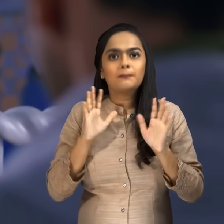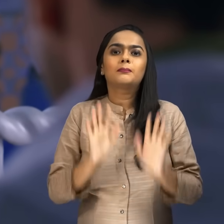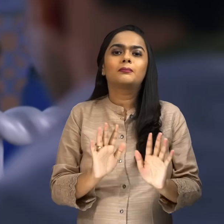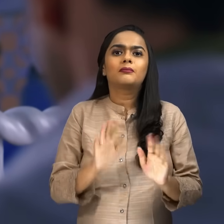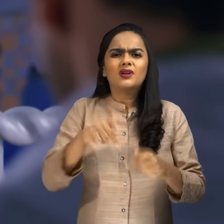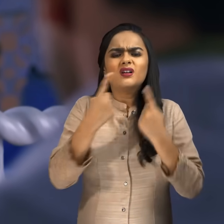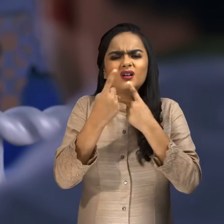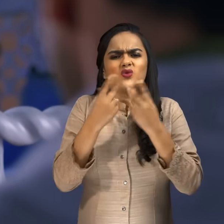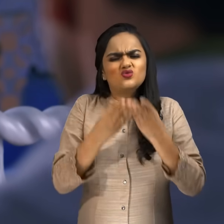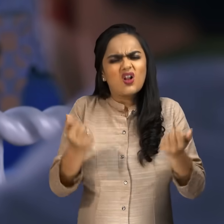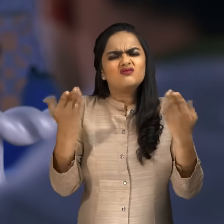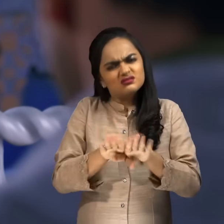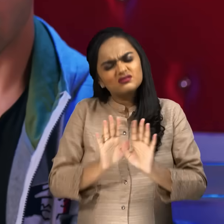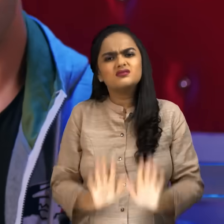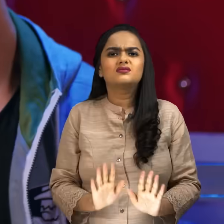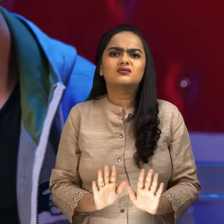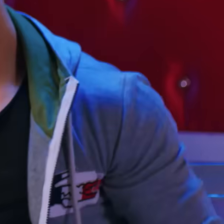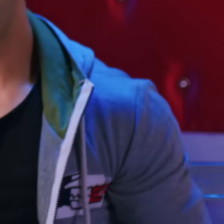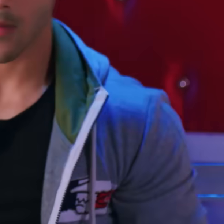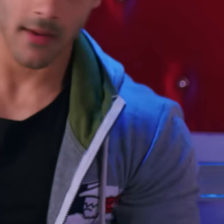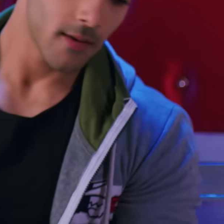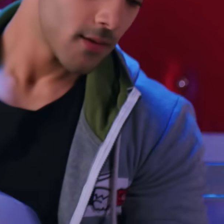लो और खत्म करो इस बात को।